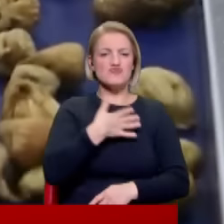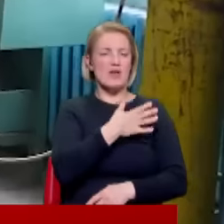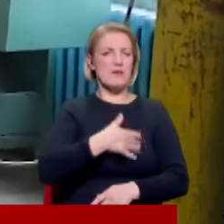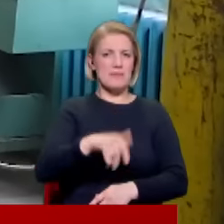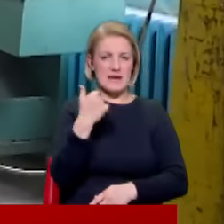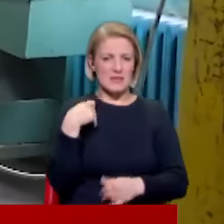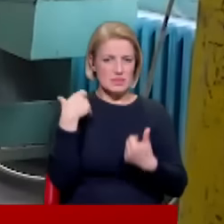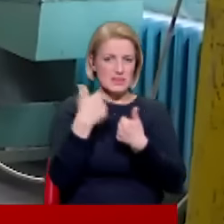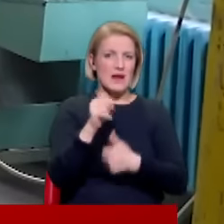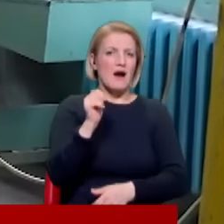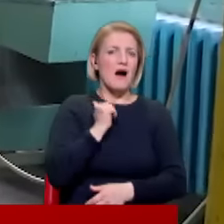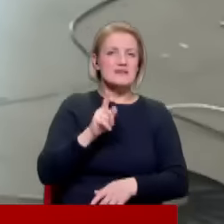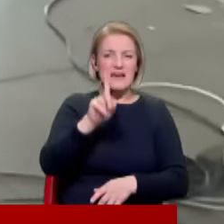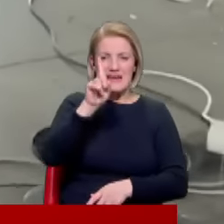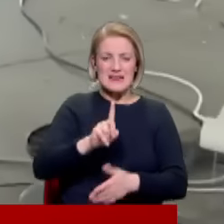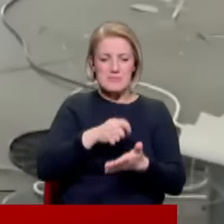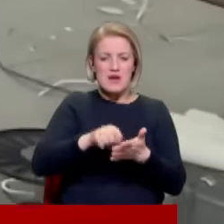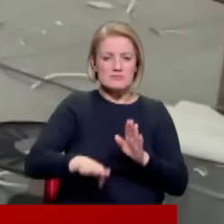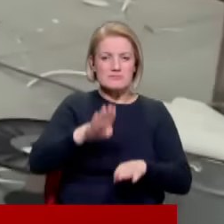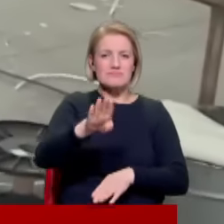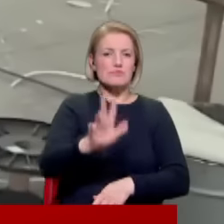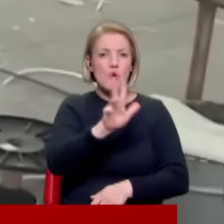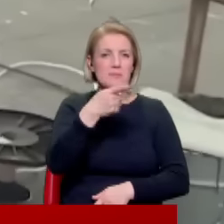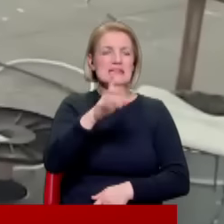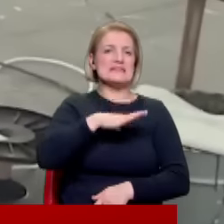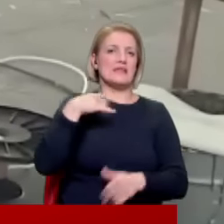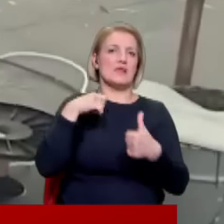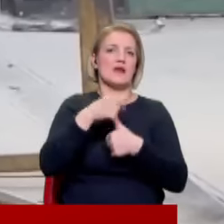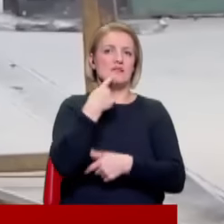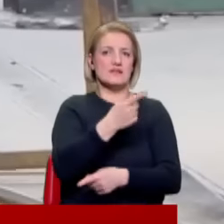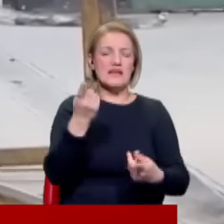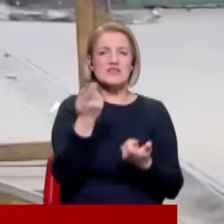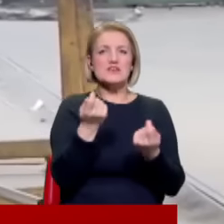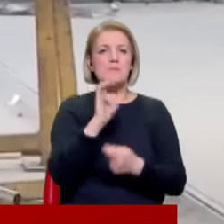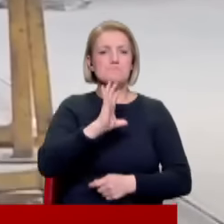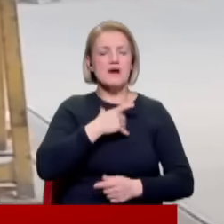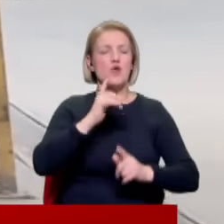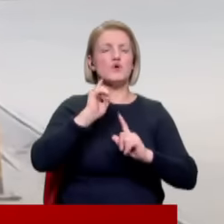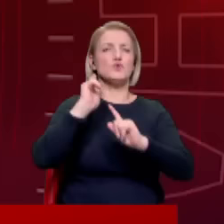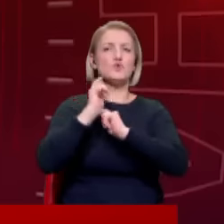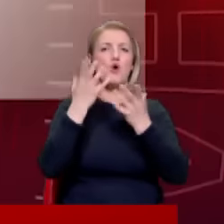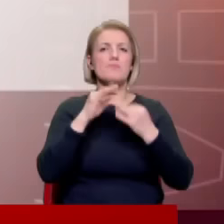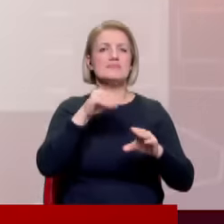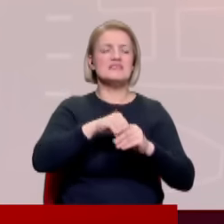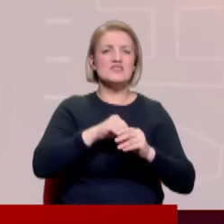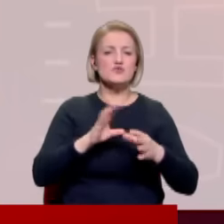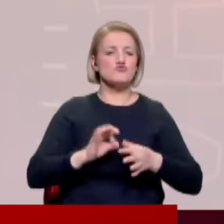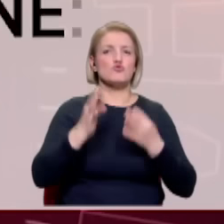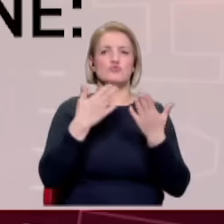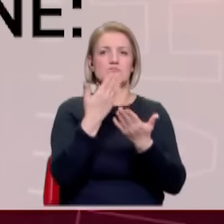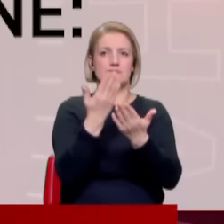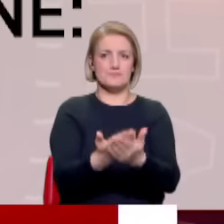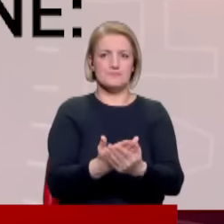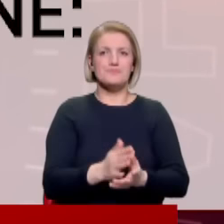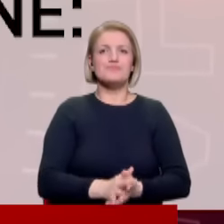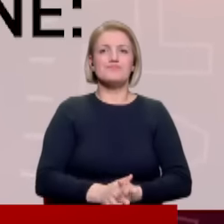Özel de bir kez daha asgari ücret 30 bin lira talebini tekrarladı. İşverene yük olmaması için de formülünü anlattı. 1 ila 10